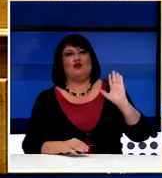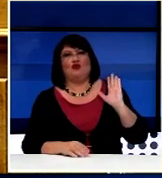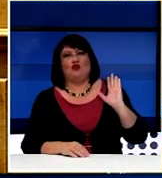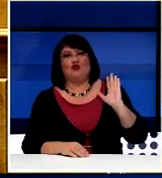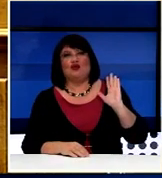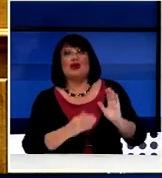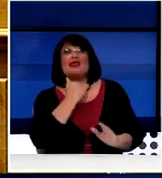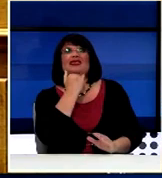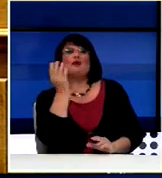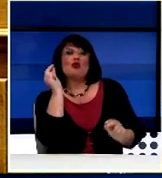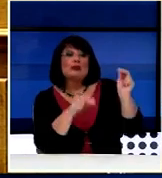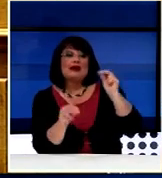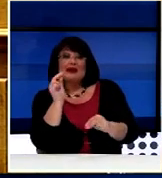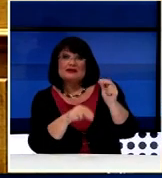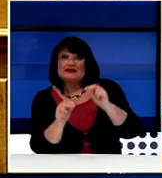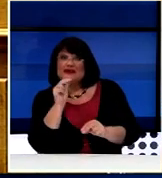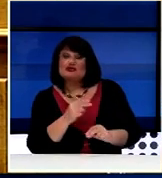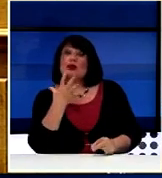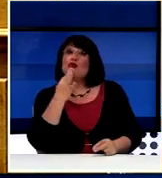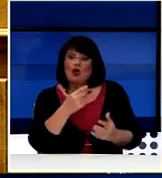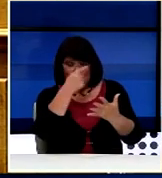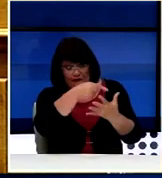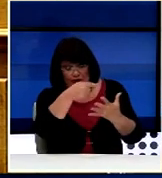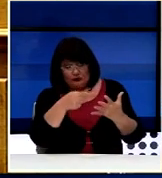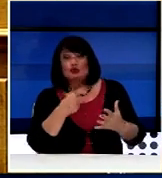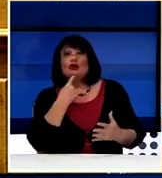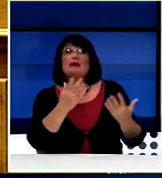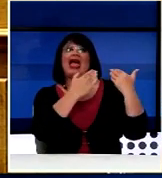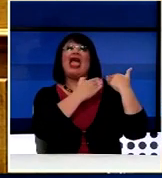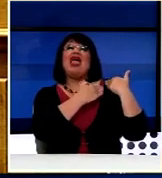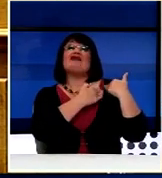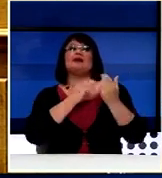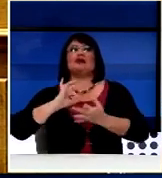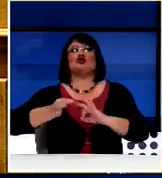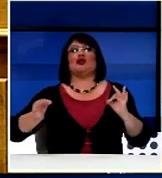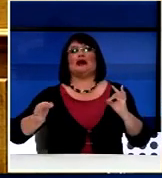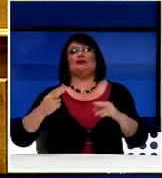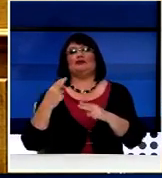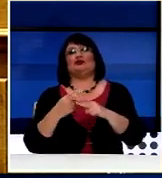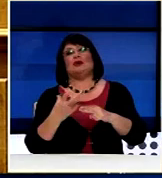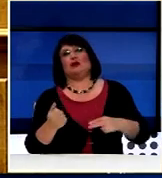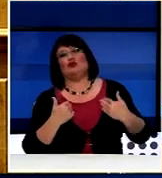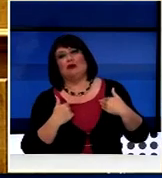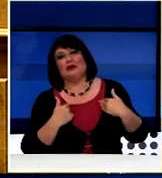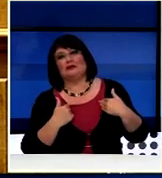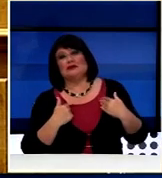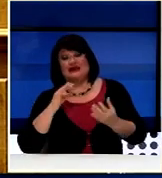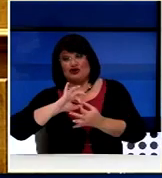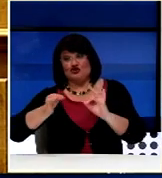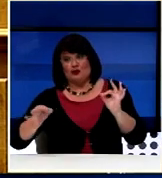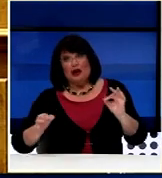να υπερψηφίσουμε αυτή τη συμφωνία. Και εξήγησα τους λόγους, γιατί ο καθένας αναλαμβάνει μια ιστορική ευθύνη. Και η ιστορία